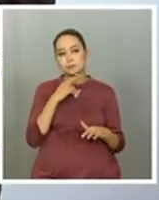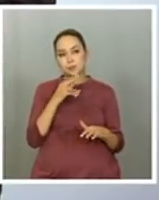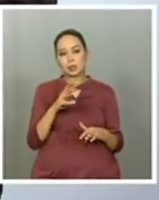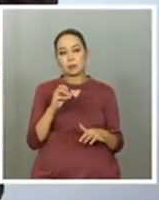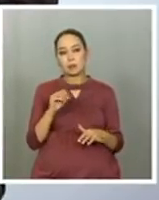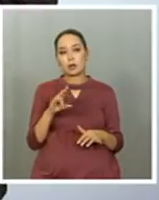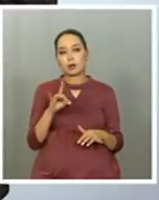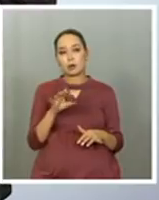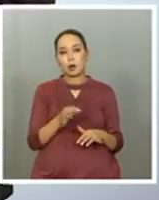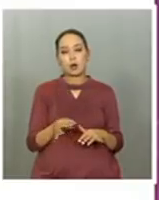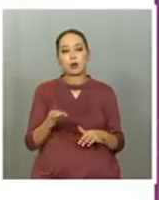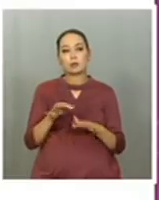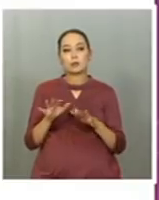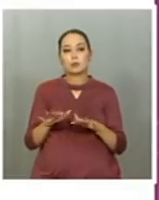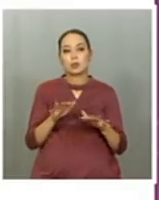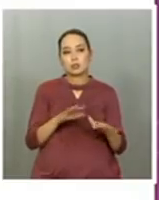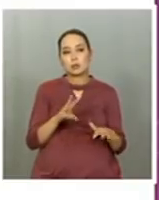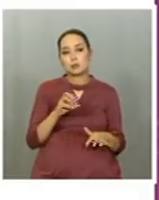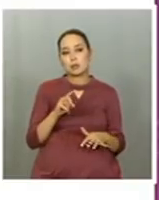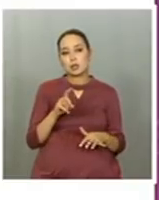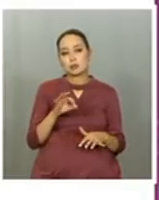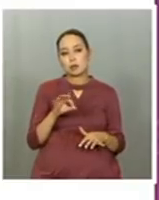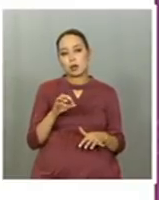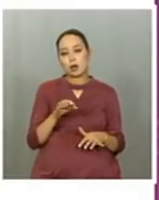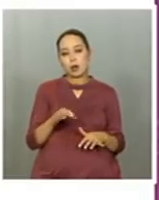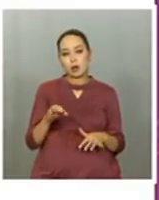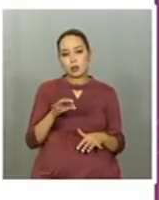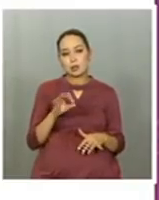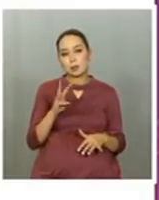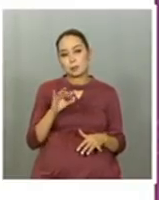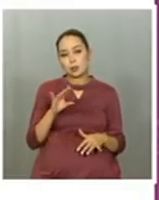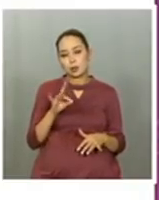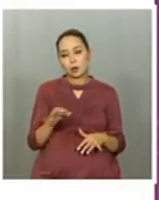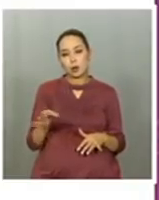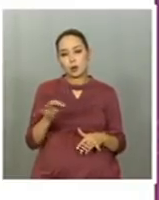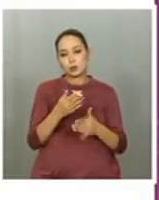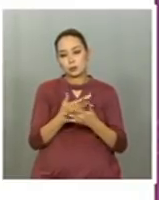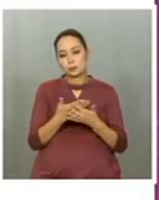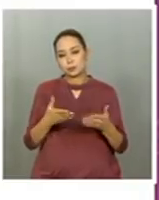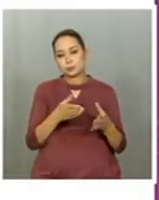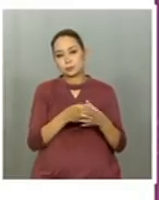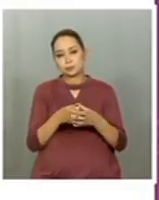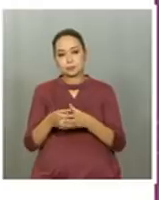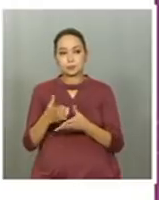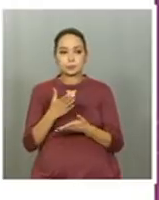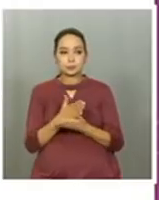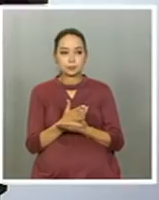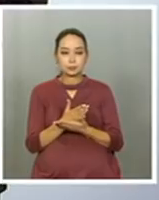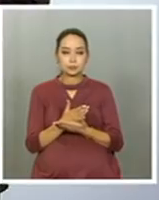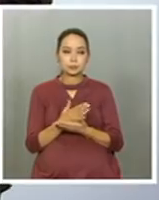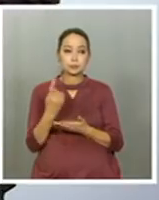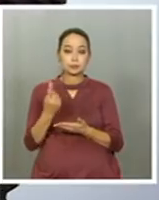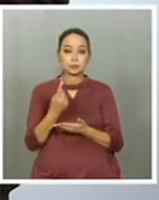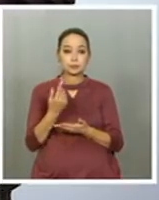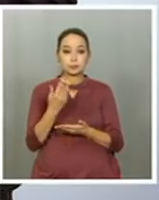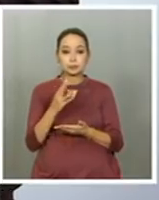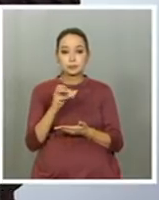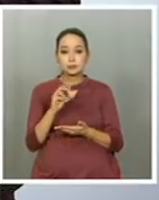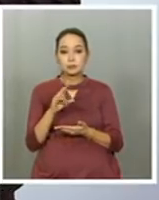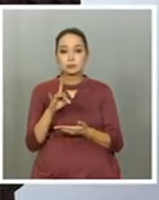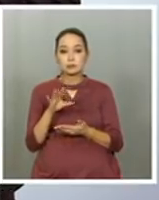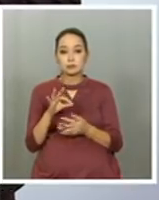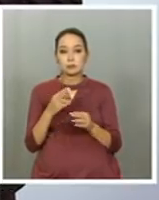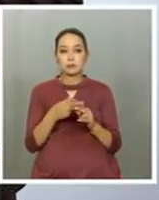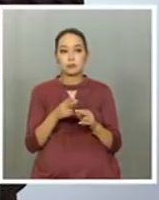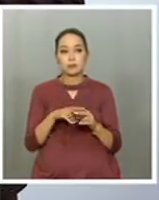макроаудандастыру, мезоаудандастыру және микроаудандастыру түріне жіктеледі. Яғни макроаудандастыру бұл